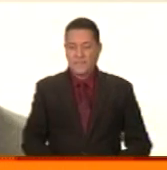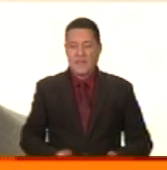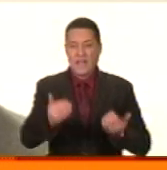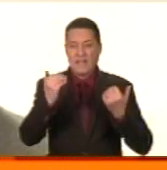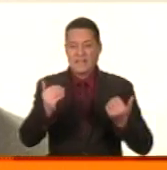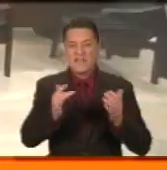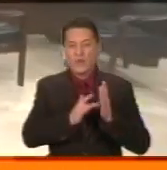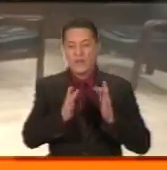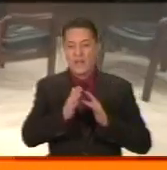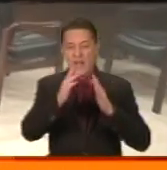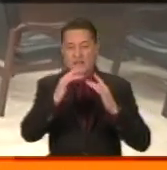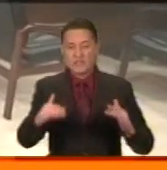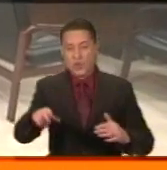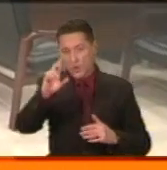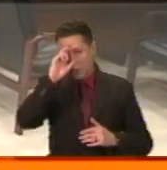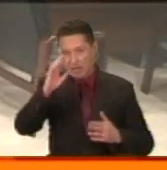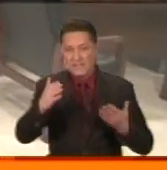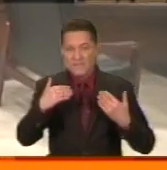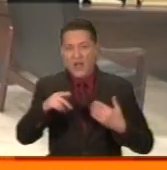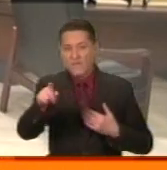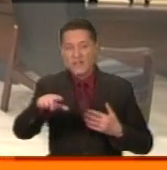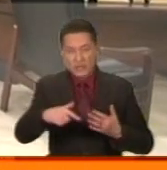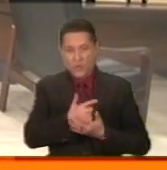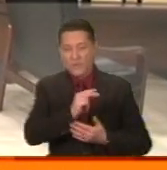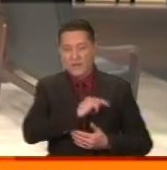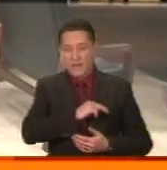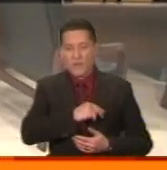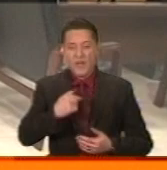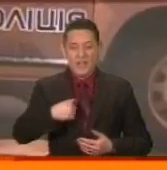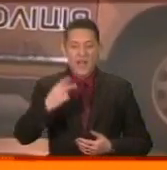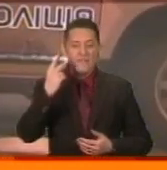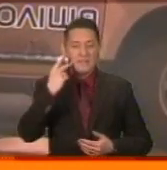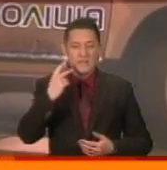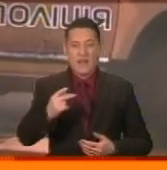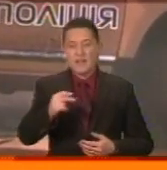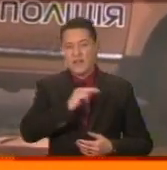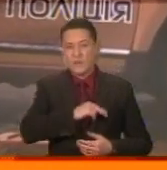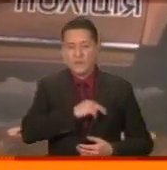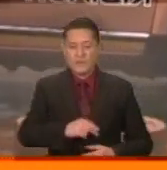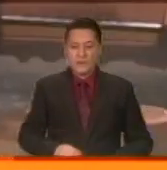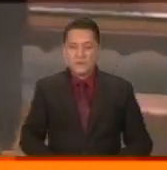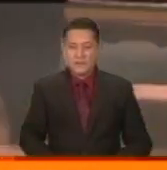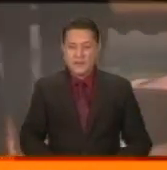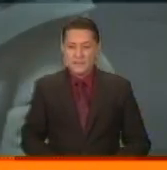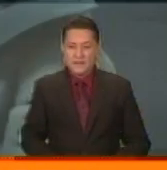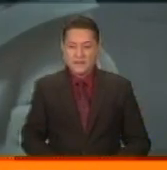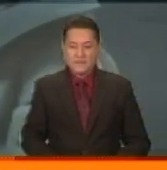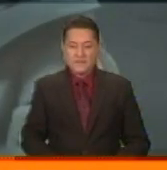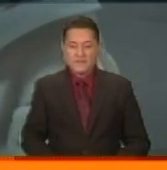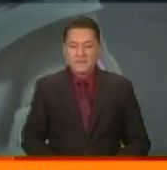Сьогодні Рождество, государственний вихідний, ви знову на роботі. Я завжди на роботі. Не став винятком навіть Новий